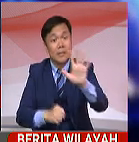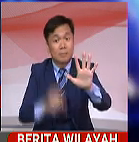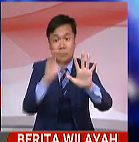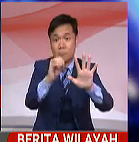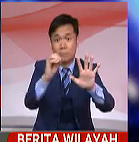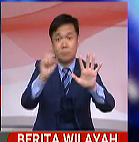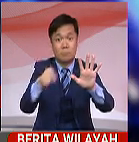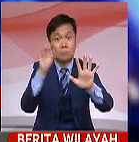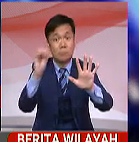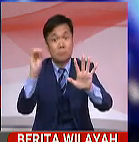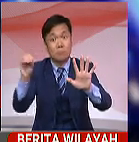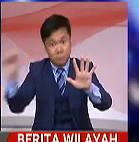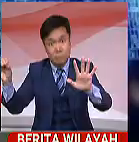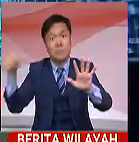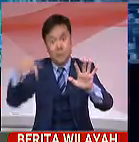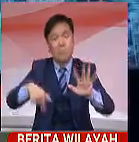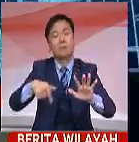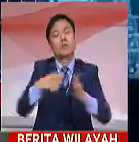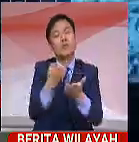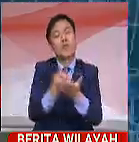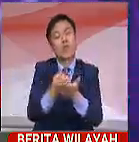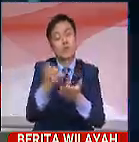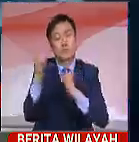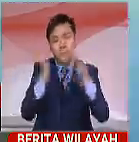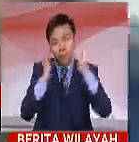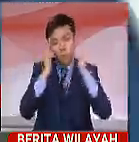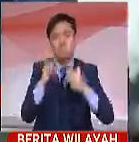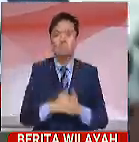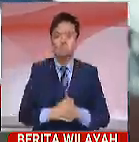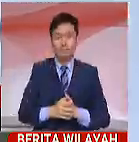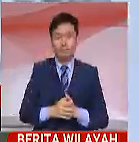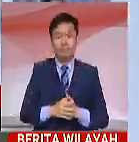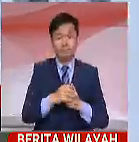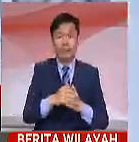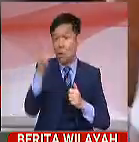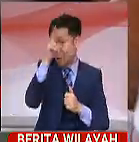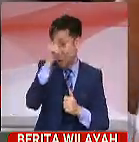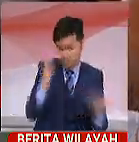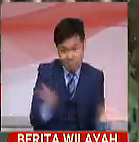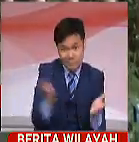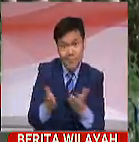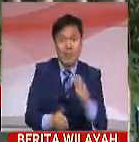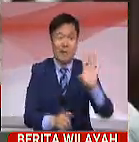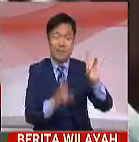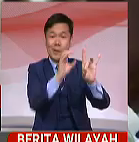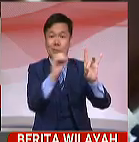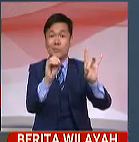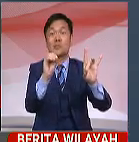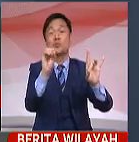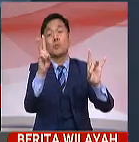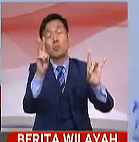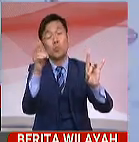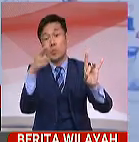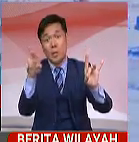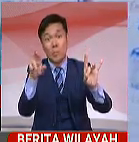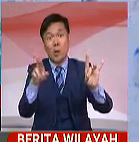peluang pekerjaan dalam ekonomi digital. Kerajaan juga akan menggalakkan sebanyak 875,000